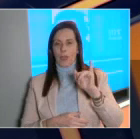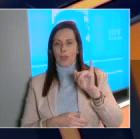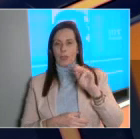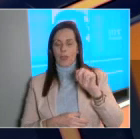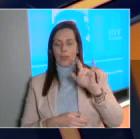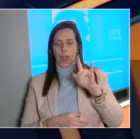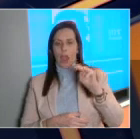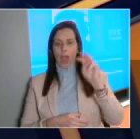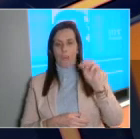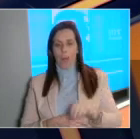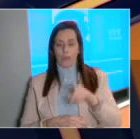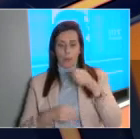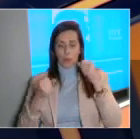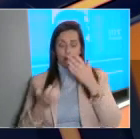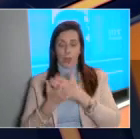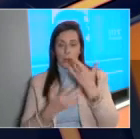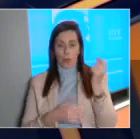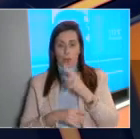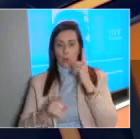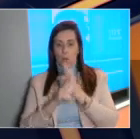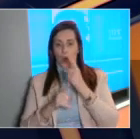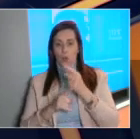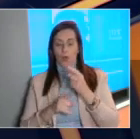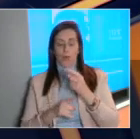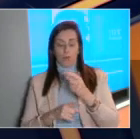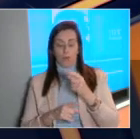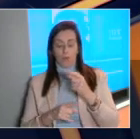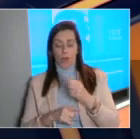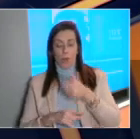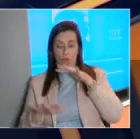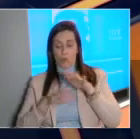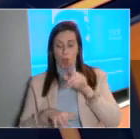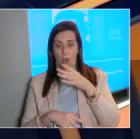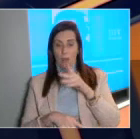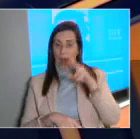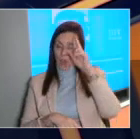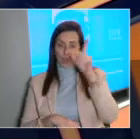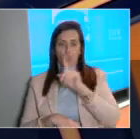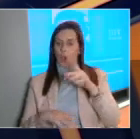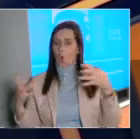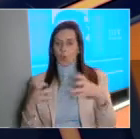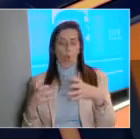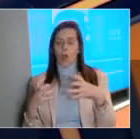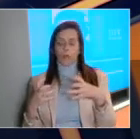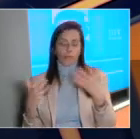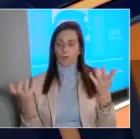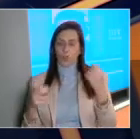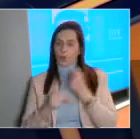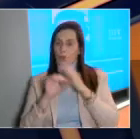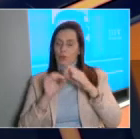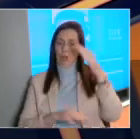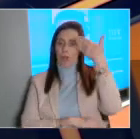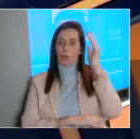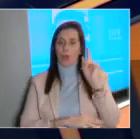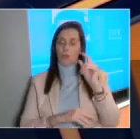באולפן, והיא מפגינה כבר כמה שבועות מול בית ראש הממשלה, והיא אומרת, הליכוד היא כבר לא תנועה שעובדת בשביל